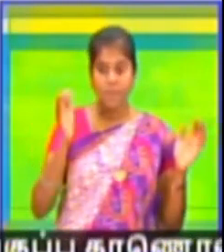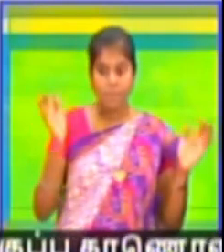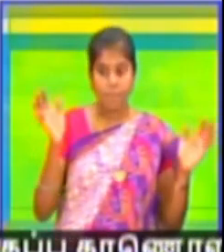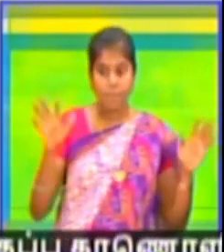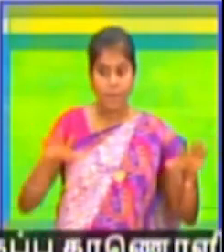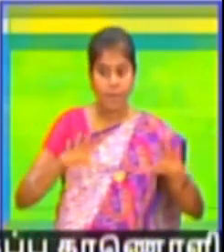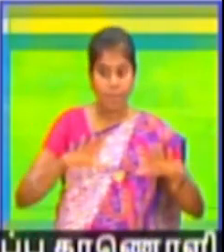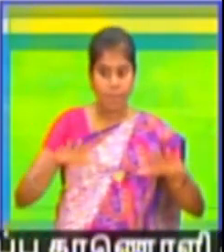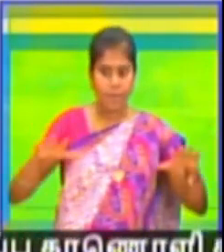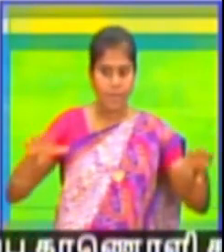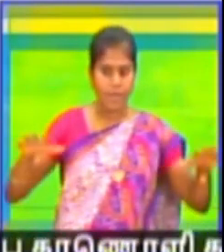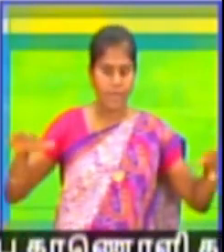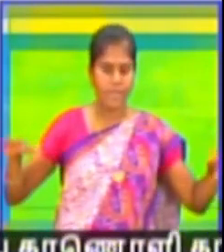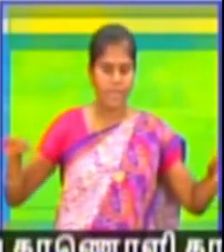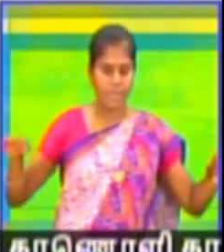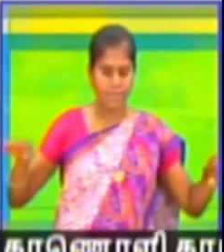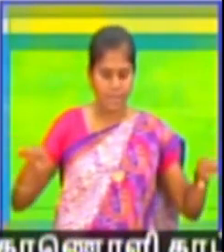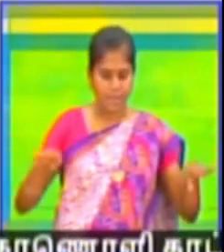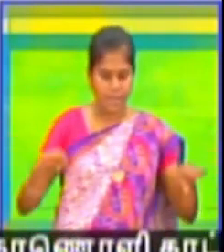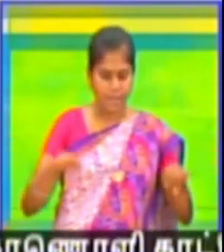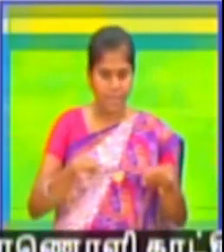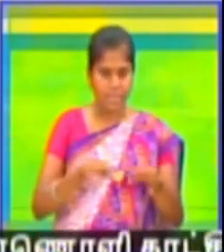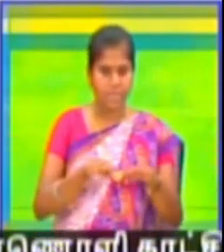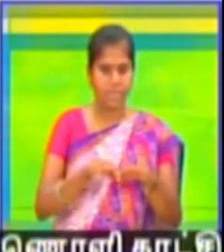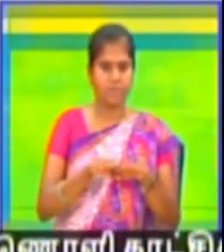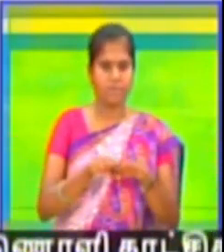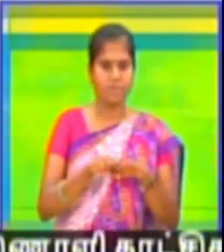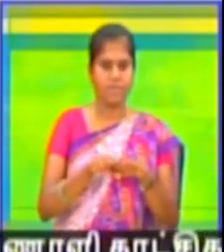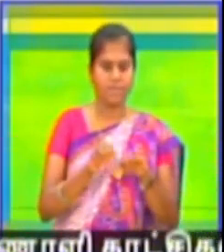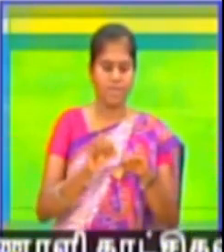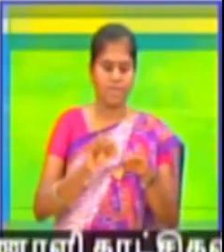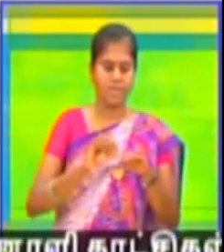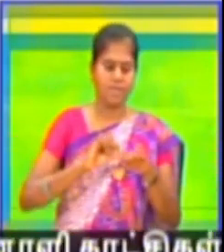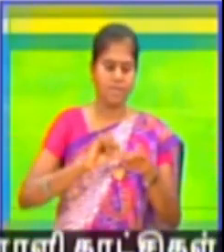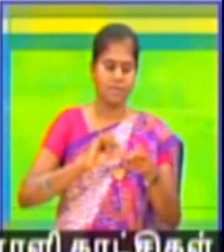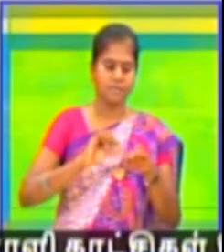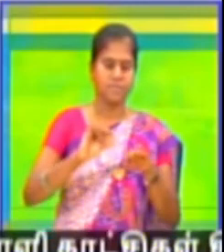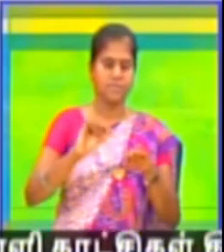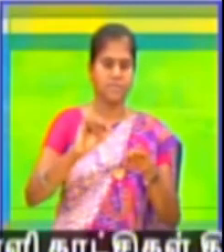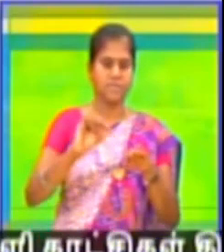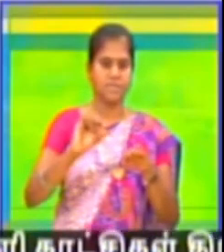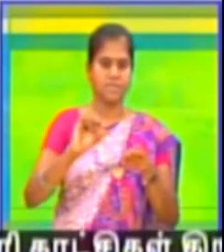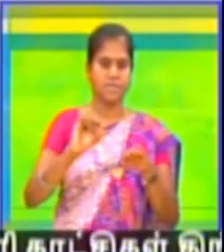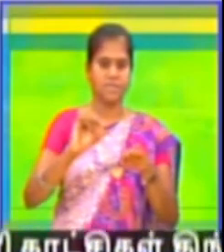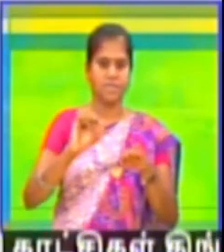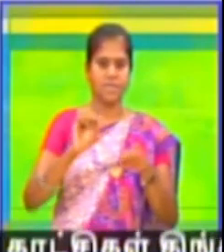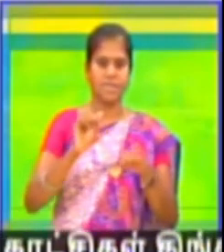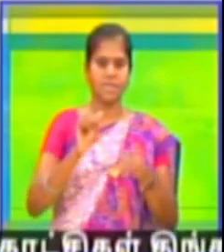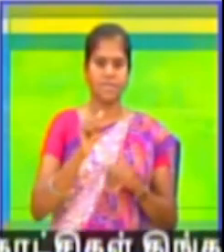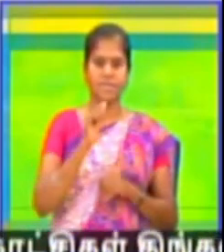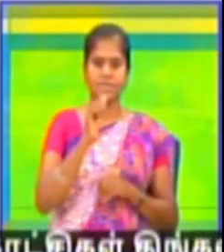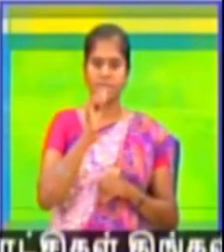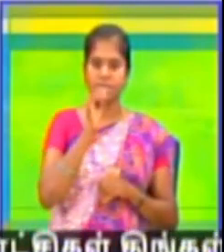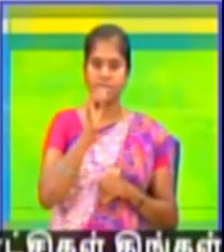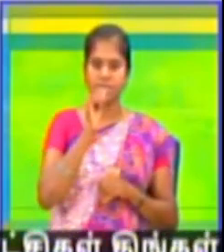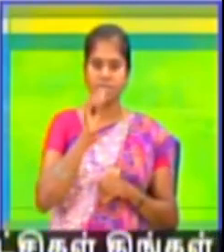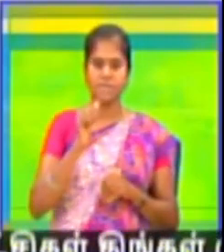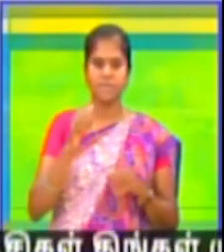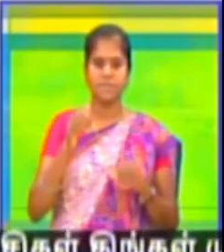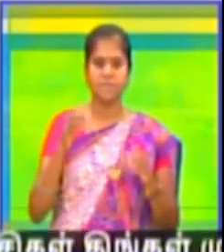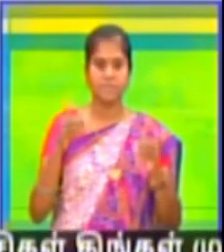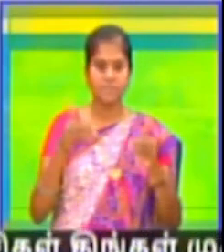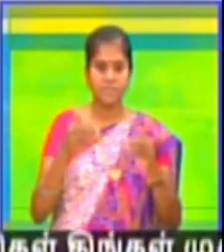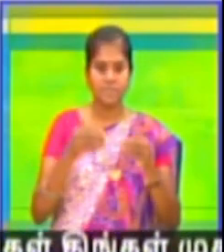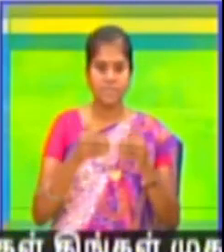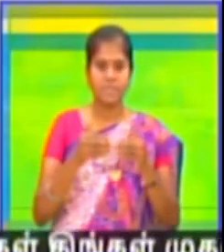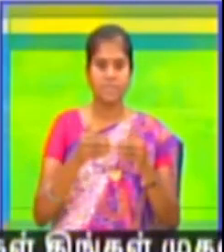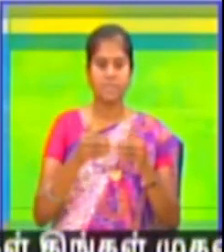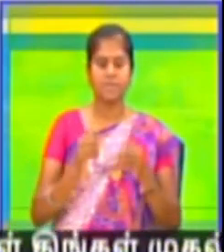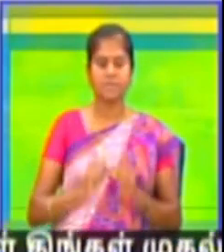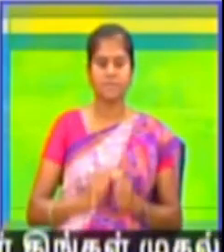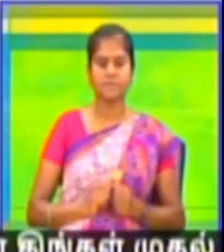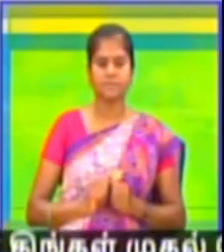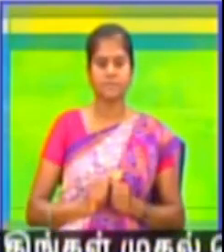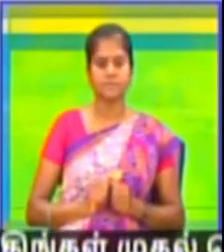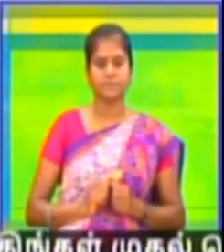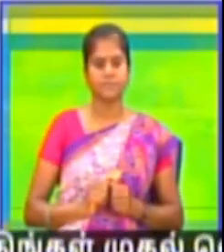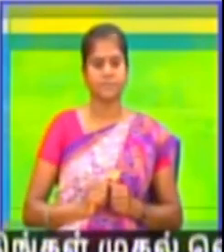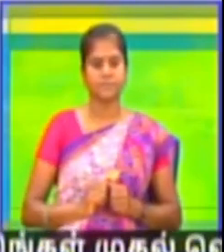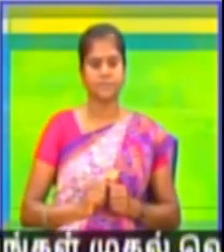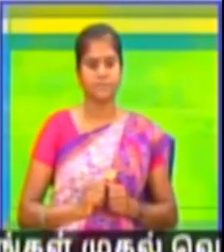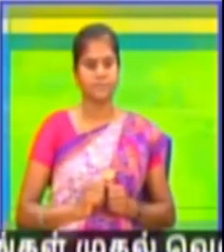இணைக்கக்கூடிய சிறிய நீர்ப்பரப்பை தான் நாம் என்னன்னு சொல்கிறோம், நீர் சந்தின்னு சொல்கிறோம். இப்போ பார்க்குறீங்க,